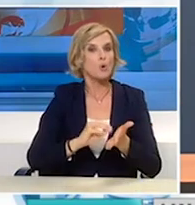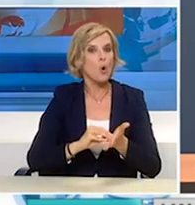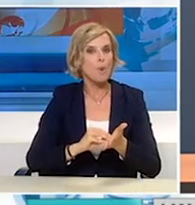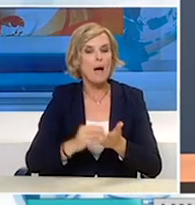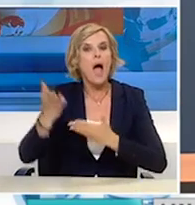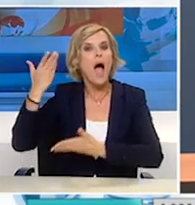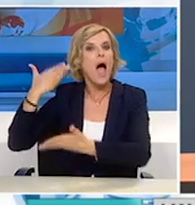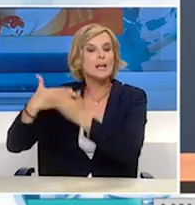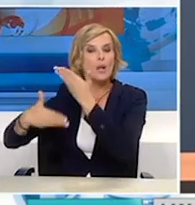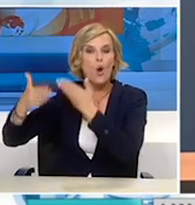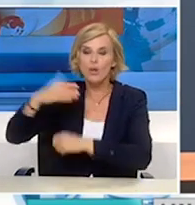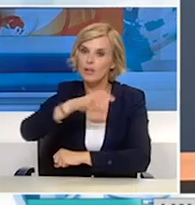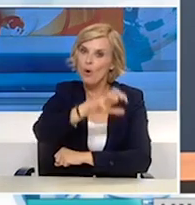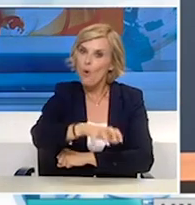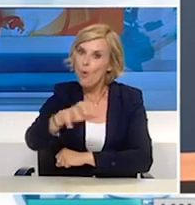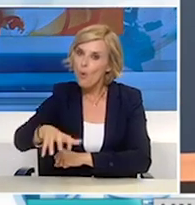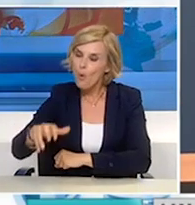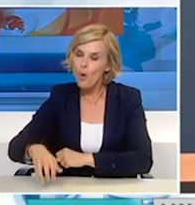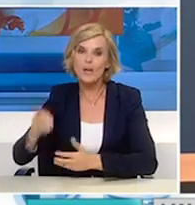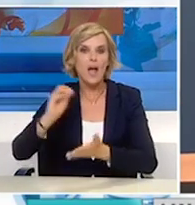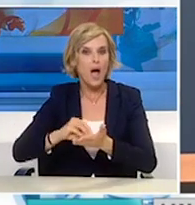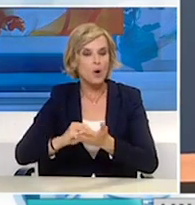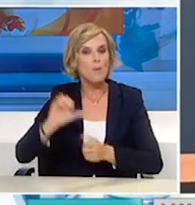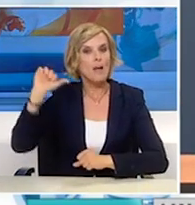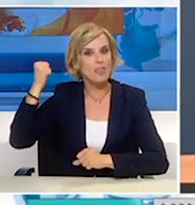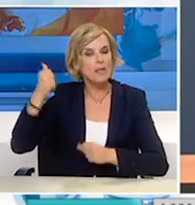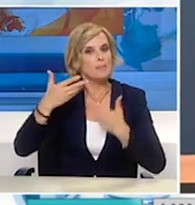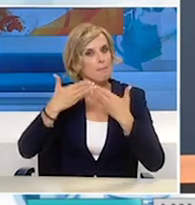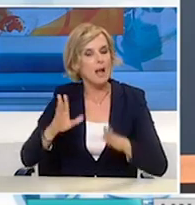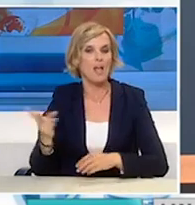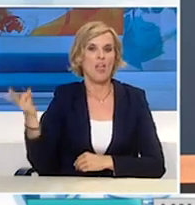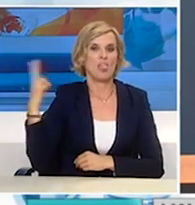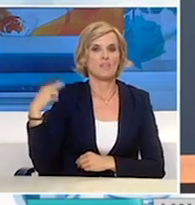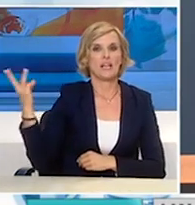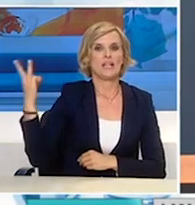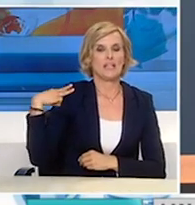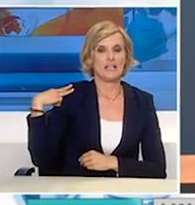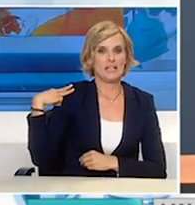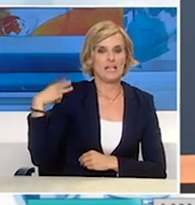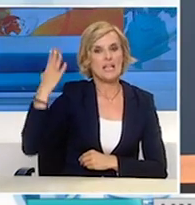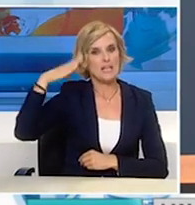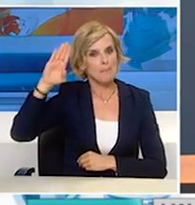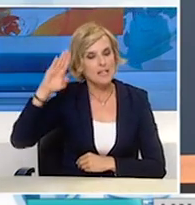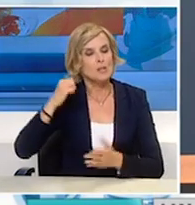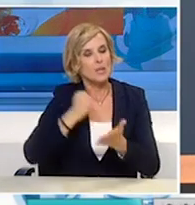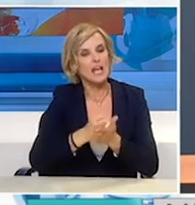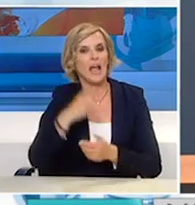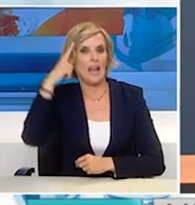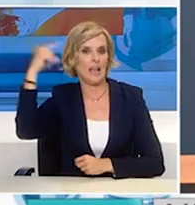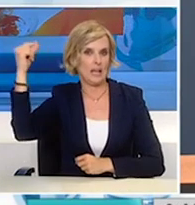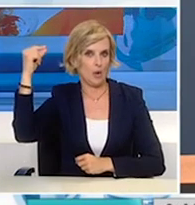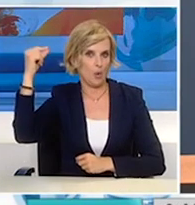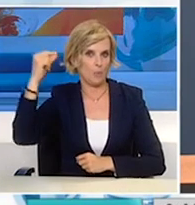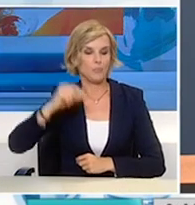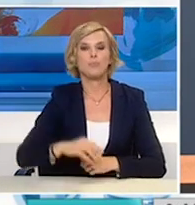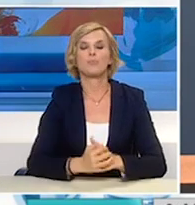οι αρχαιολογικοί χώροι, εν από χθες επέστρεψαν στα Θρανία και οι μαθητές του γυμνασίου και των δύο πρώτων τάξεων του λυκείου. Το